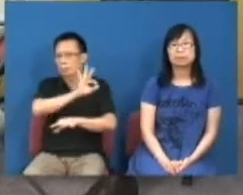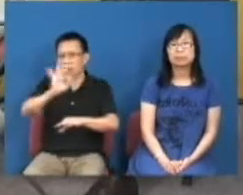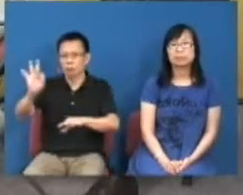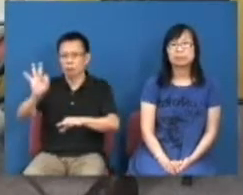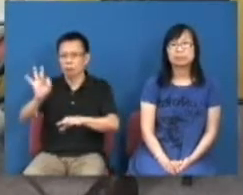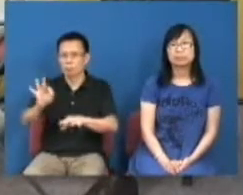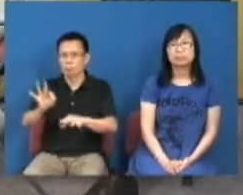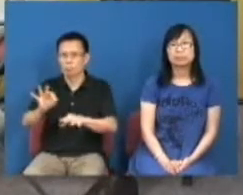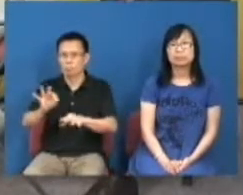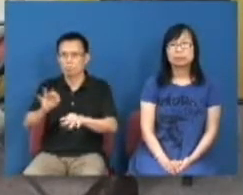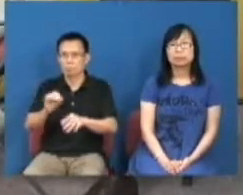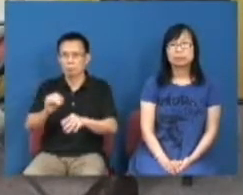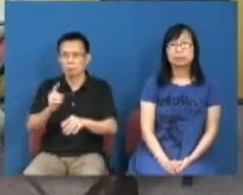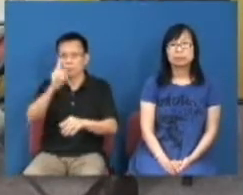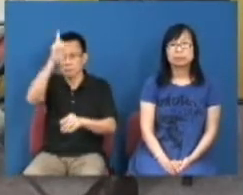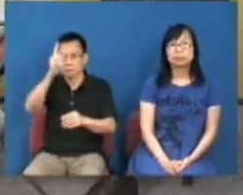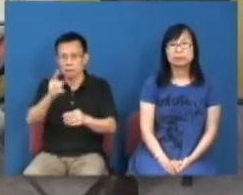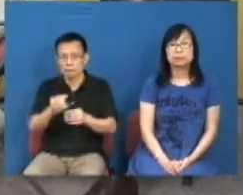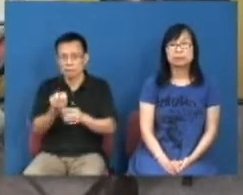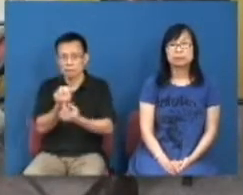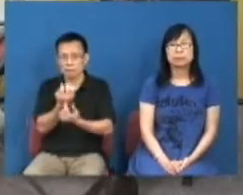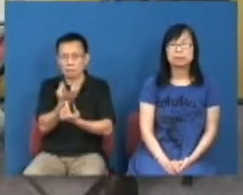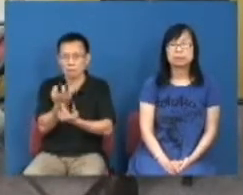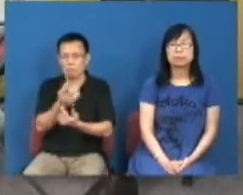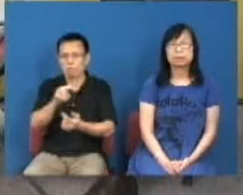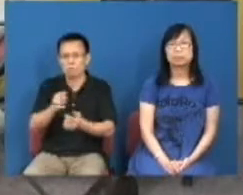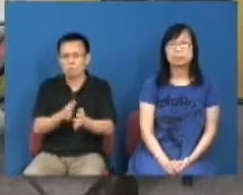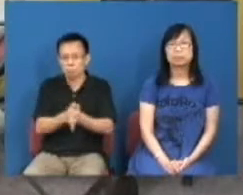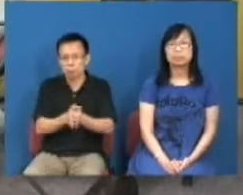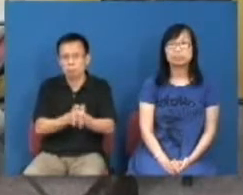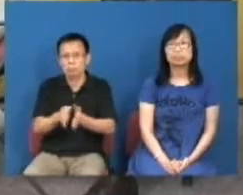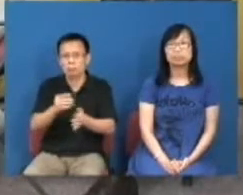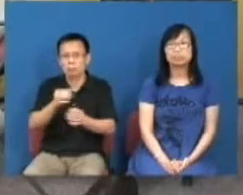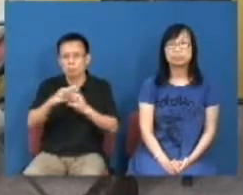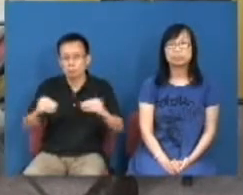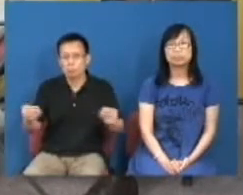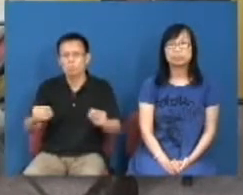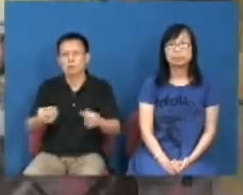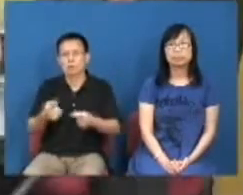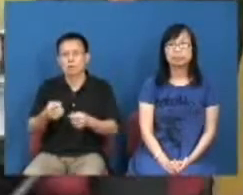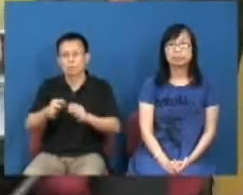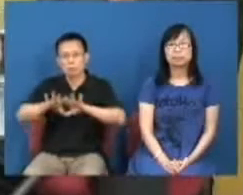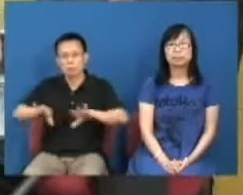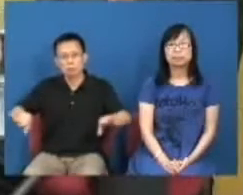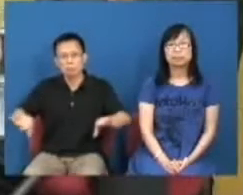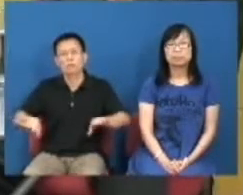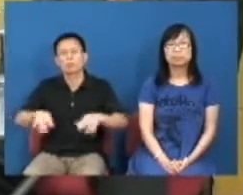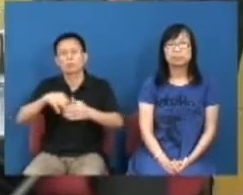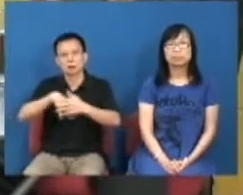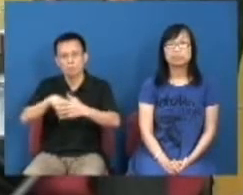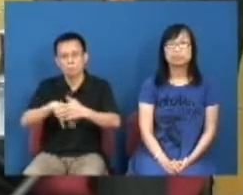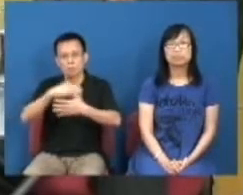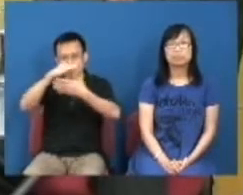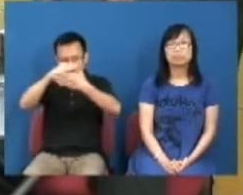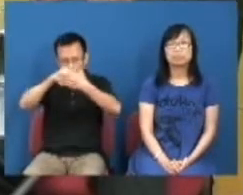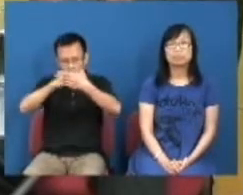神燈咁樣捽下，跟住就搞掂，咁就消失噶啦。咁係調解喺呢一方面咧。的制度在